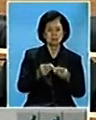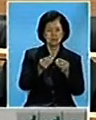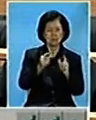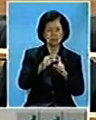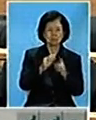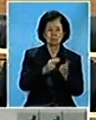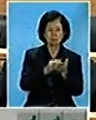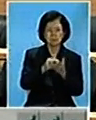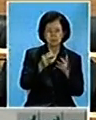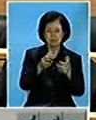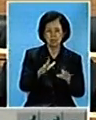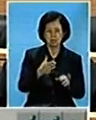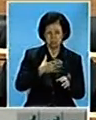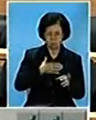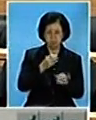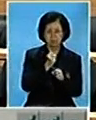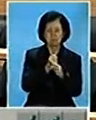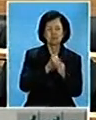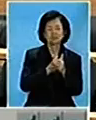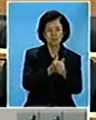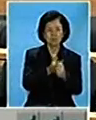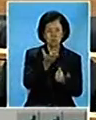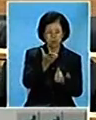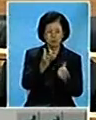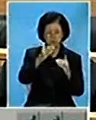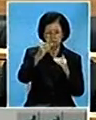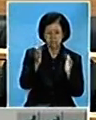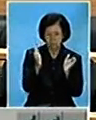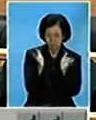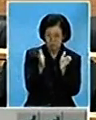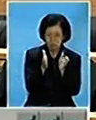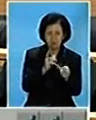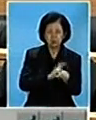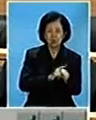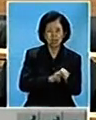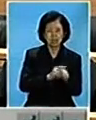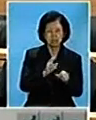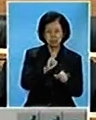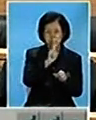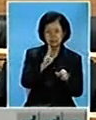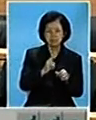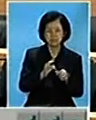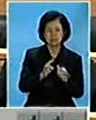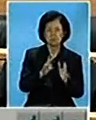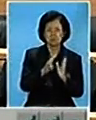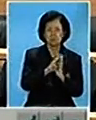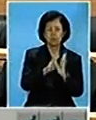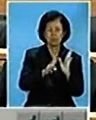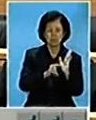แนะนำแล้วเนี่ยพวกผมก็จะปฏิบัติตามคือจะขอจำกัดเวลาทุกคนให้ใช้วินัยของตนในการจำกัดเวล